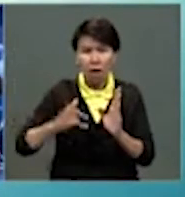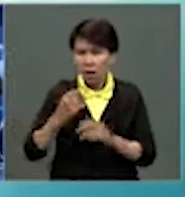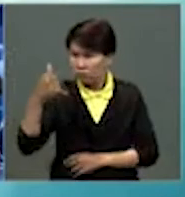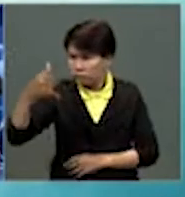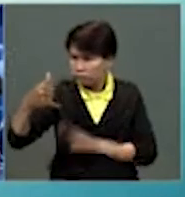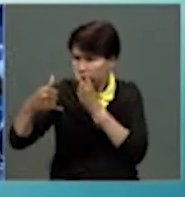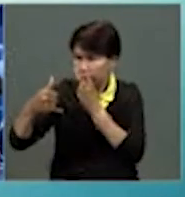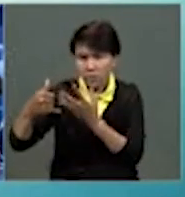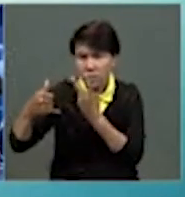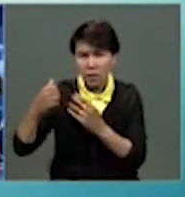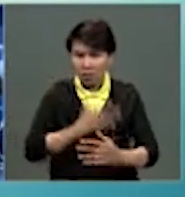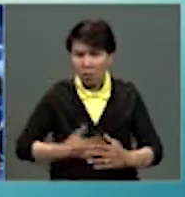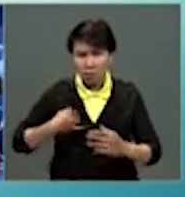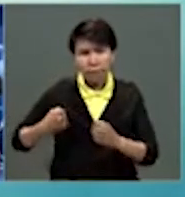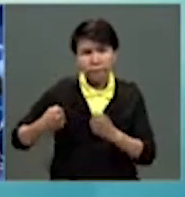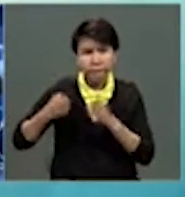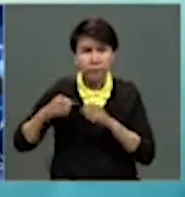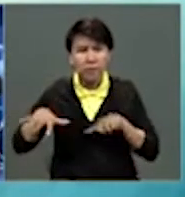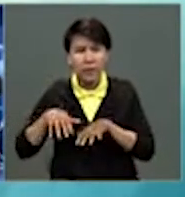คือช่วงแรกที่มาเนี่ยมีอาการเยอะช่วงนั้นหลังมาไม่ค่อยมีอาการนะครับจะเห็นกราฟของวันที่1พฤษภาคมถึงแต่กรกฎาคมในช่วงประมาณสัก